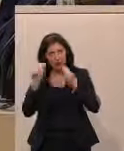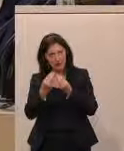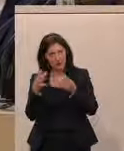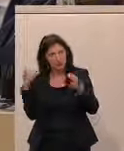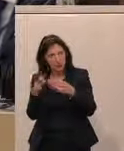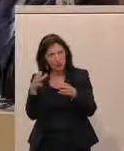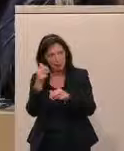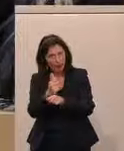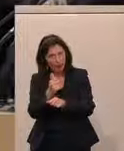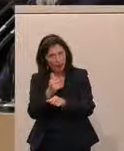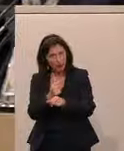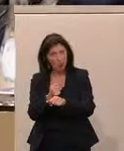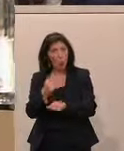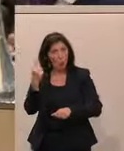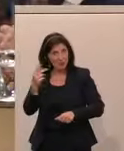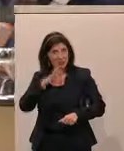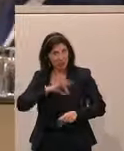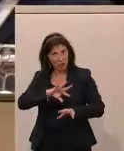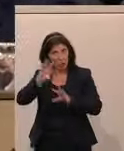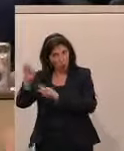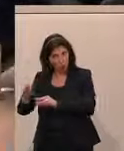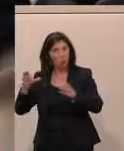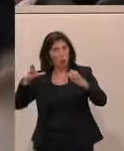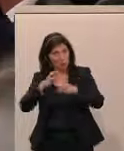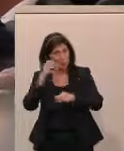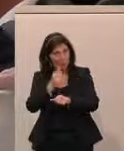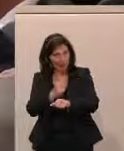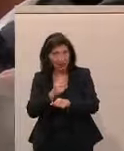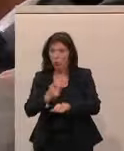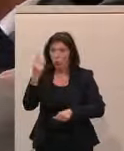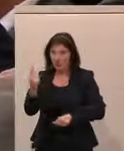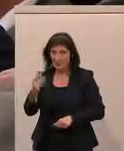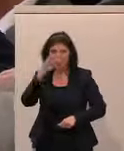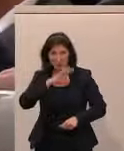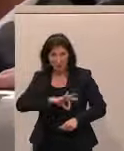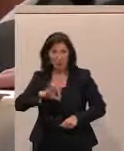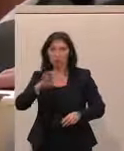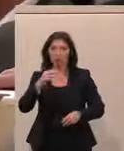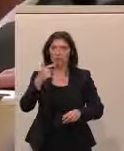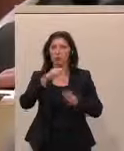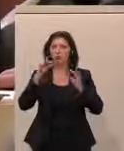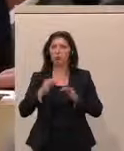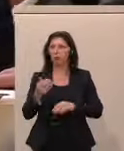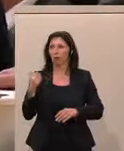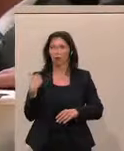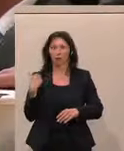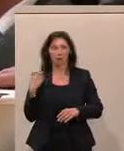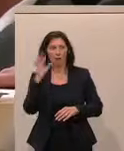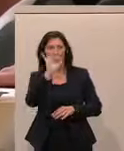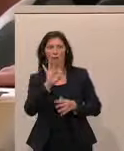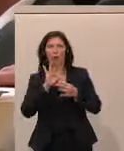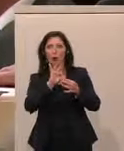Arbeit selbst verpflichten. Und ungeachtet Ihrer Selbstverpflichtung haben Sie dann vor nicht einmal 2 Wochen die Koalition mit der